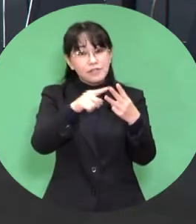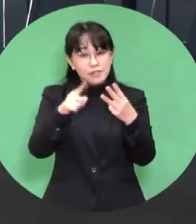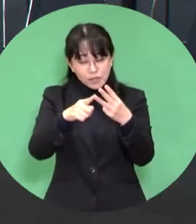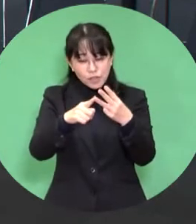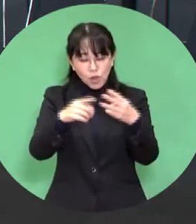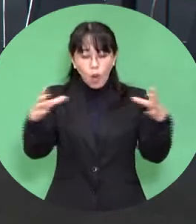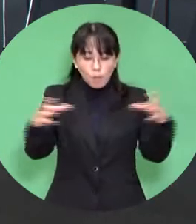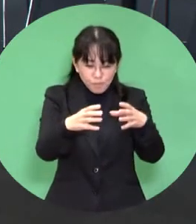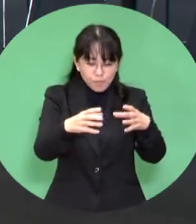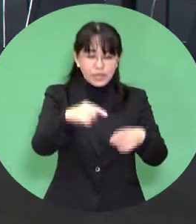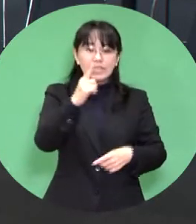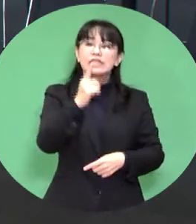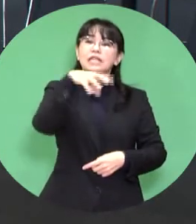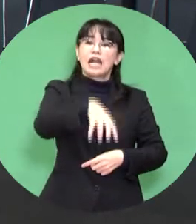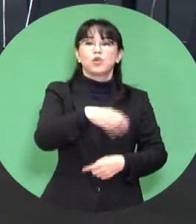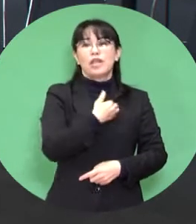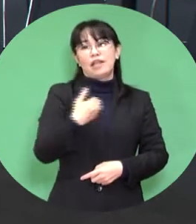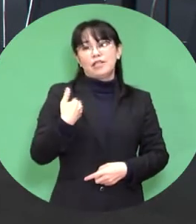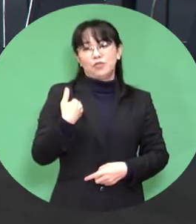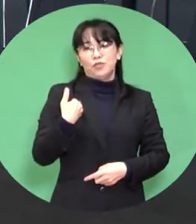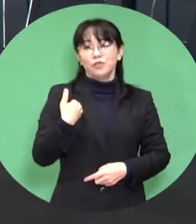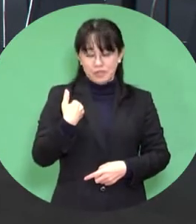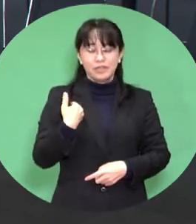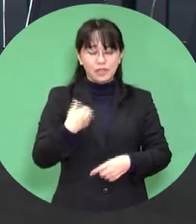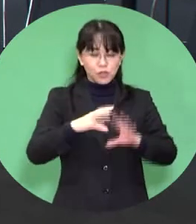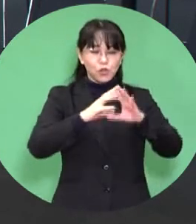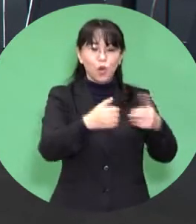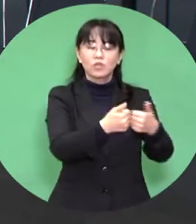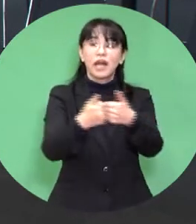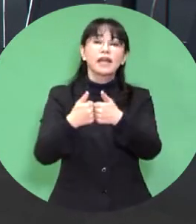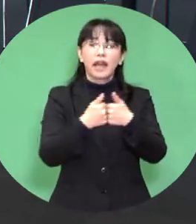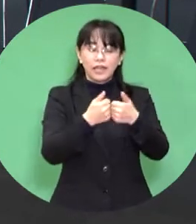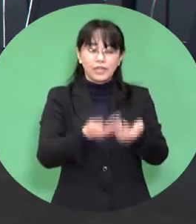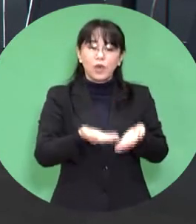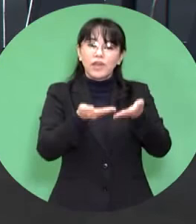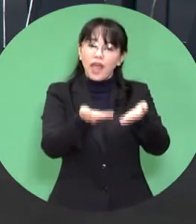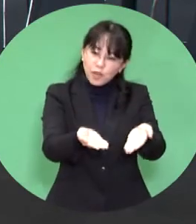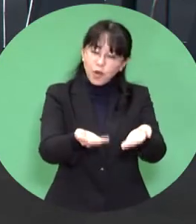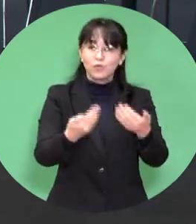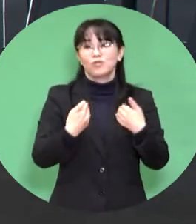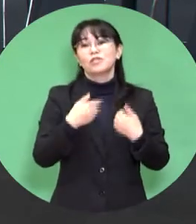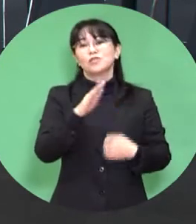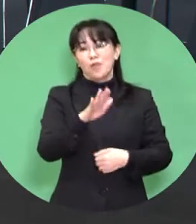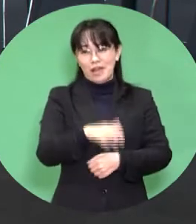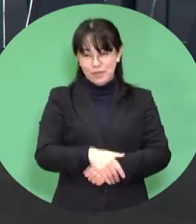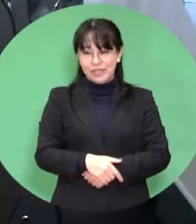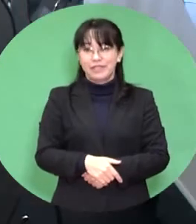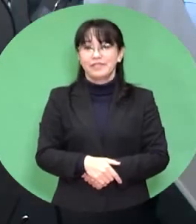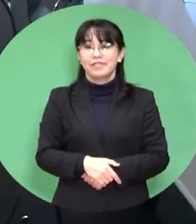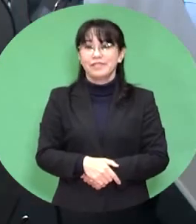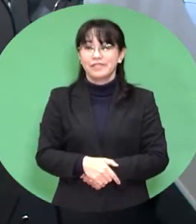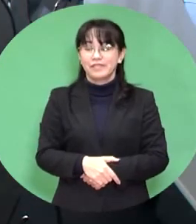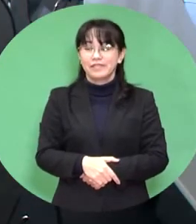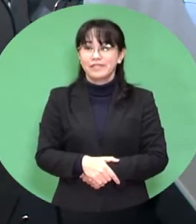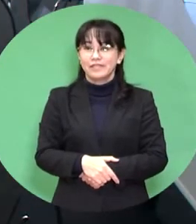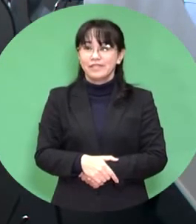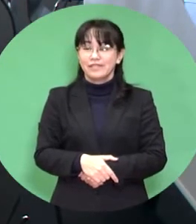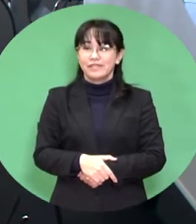箇所でギュッとできるコンパクトな国際会議の場を提供していく必要があると思います。